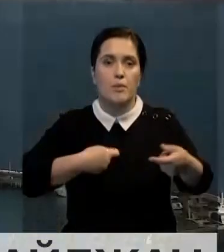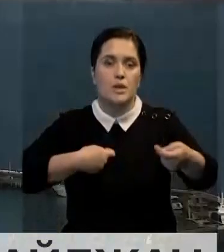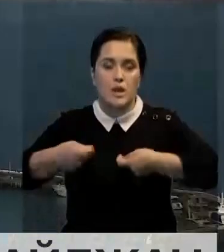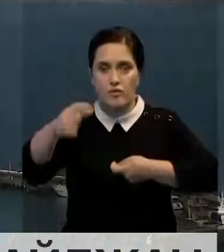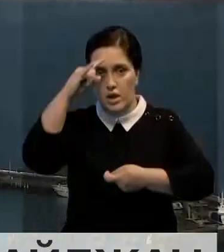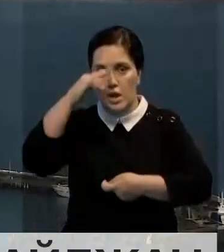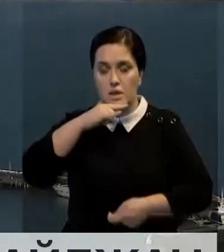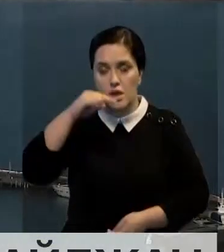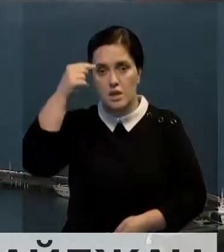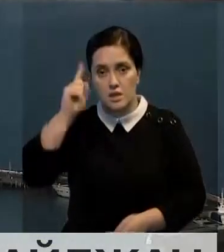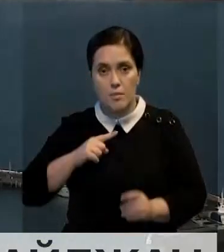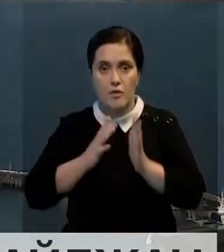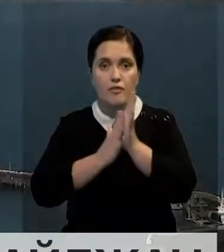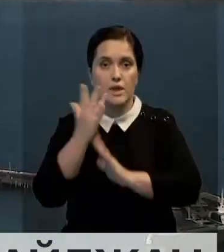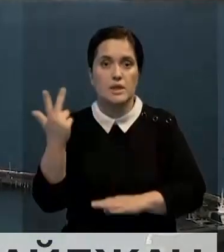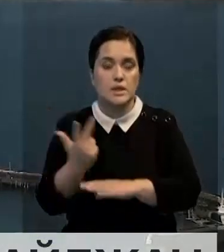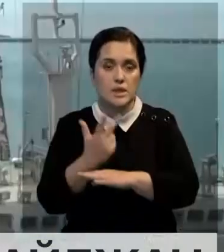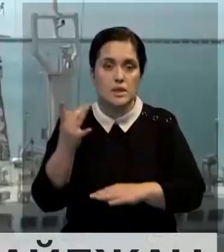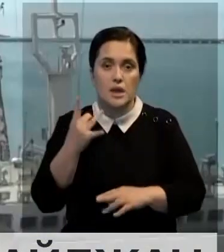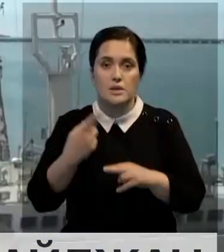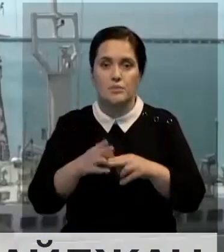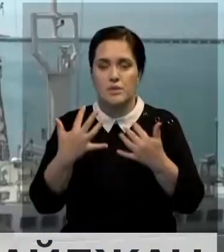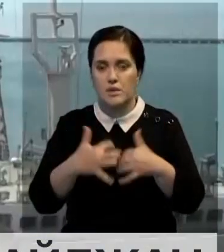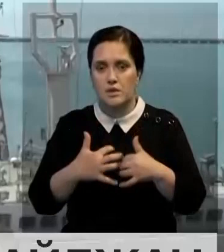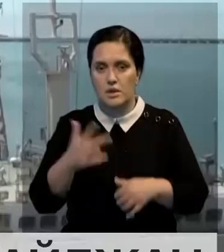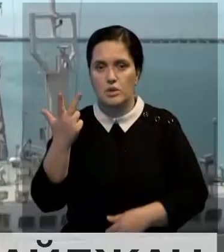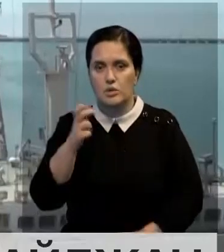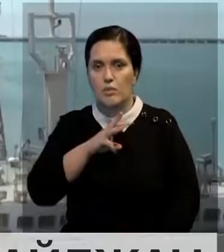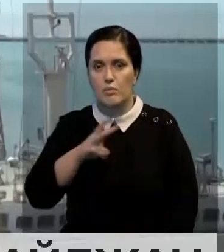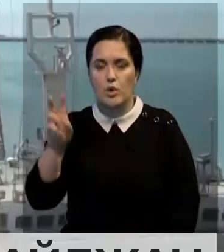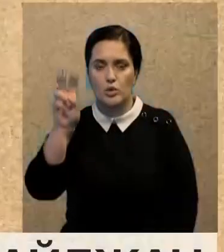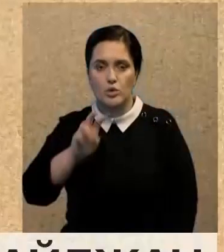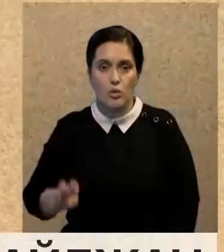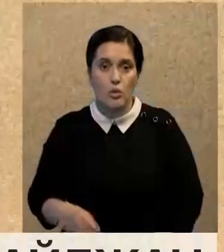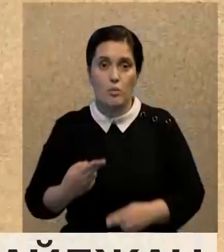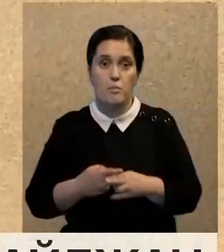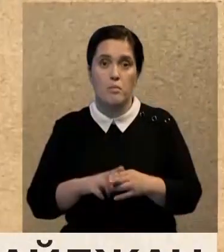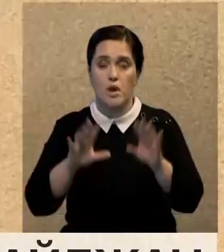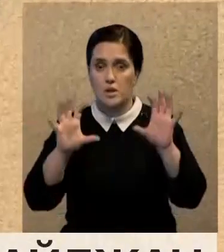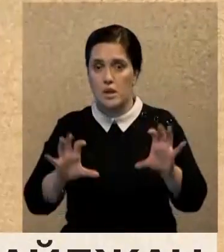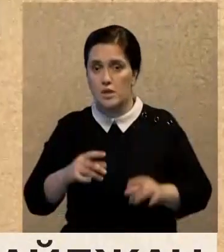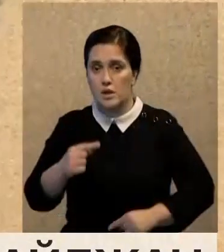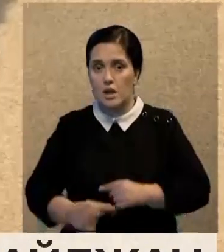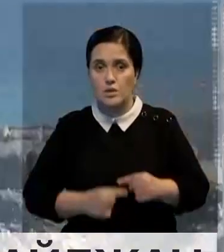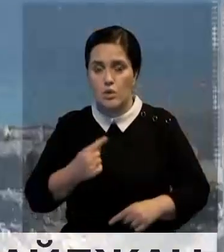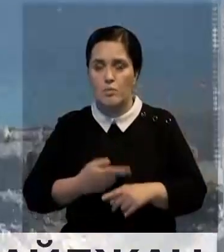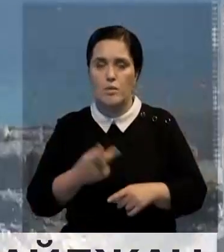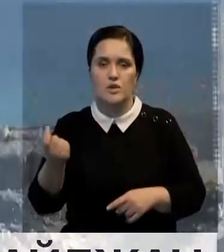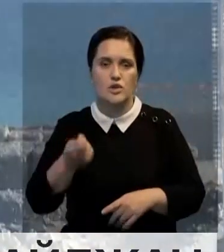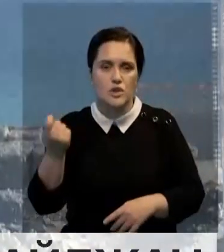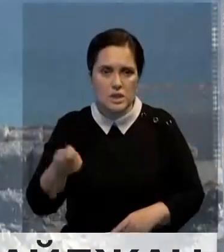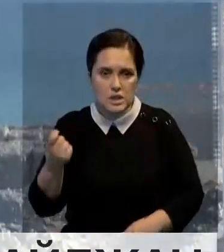Казахстаном и Азербайджаном выросла в 3 раза. В цифрах это больше 300 миллионов долларов. Традиционный товарооборот – это пшеница,